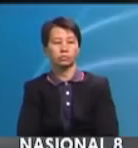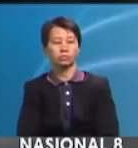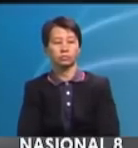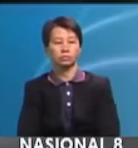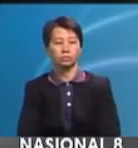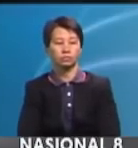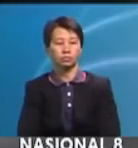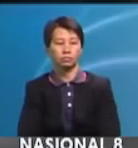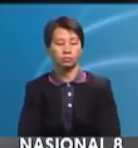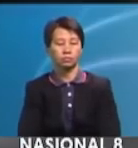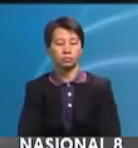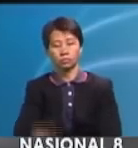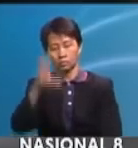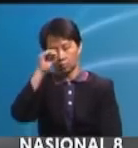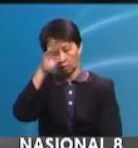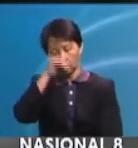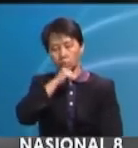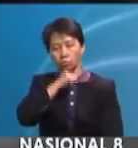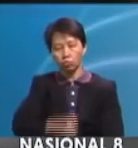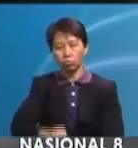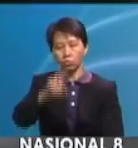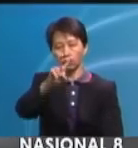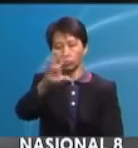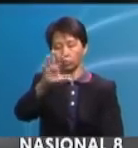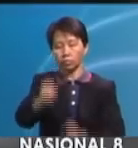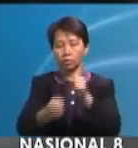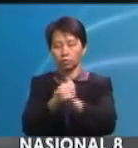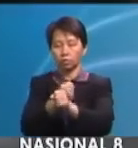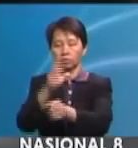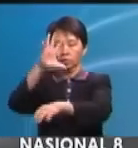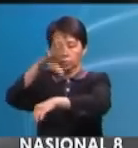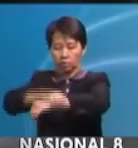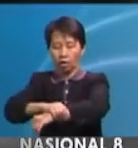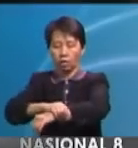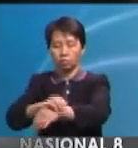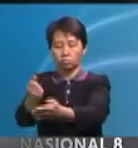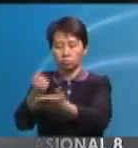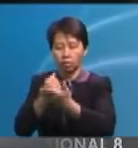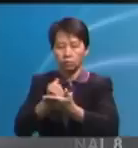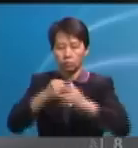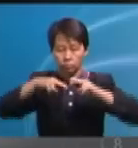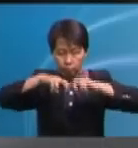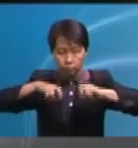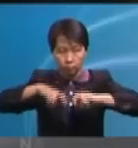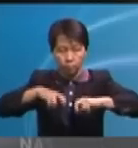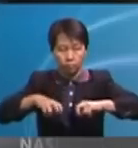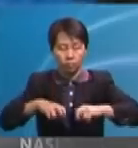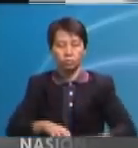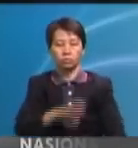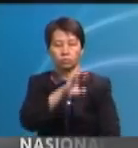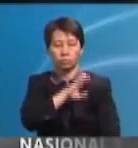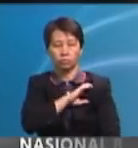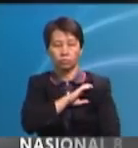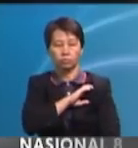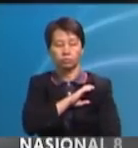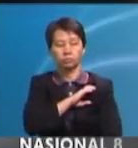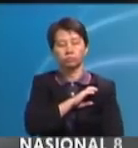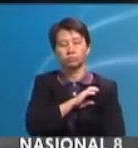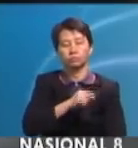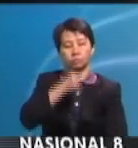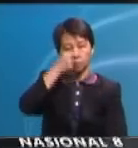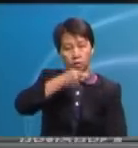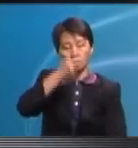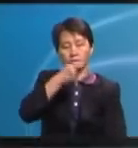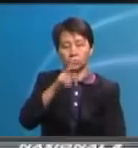Isa lelaki berusia 25 tahun itu ditahan untuk membantu siasatan superintenden Ismail Che Isa